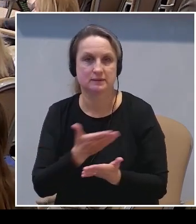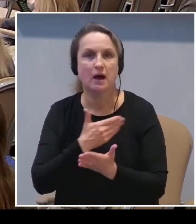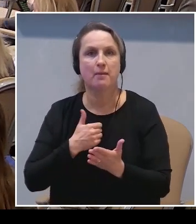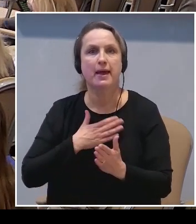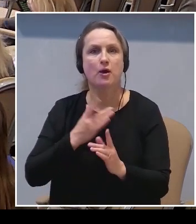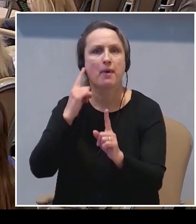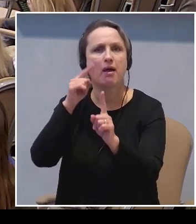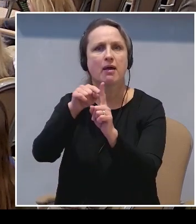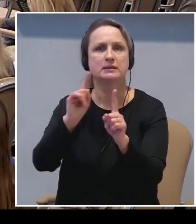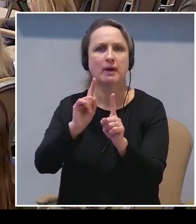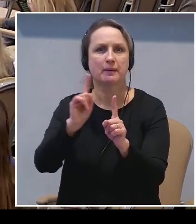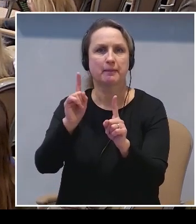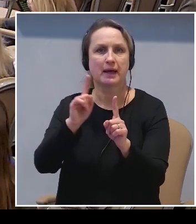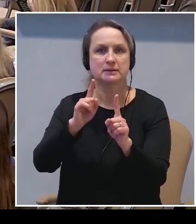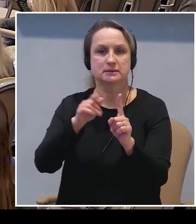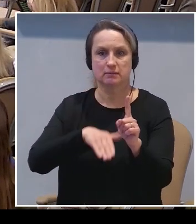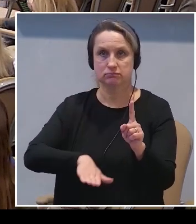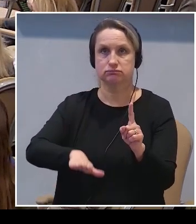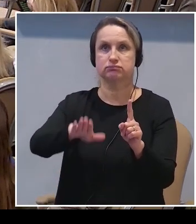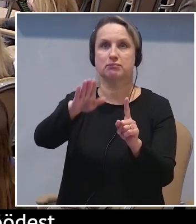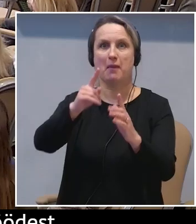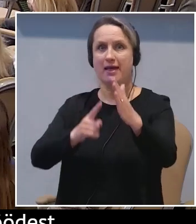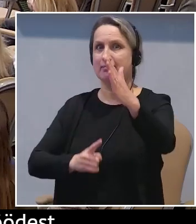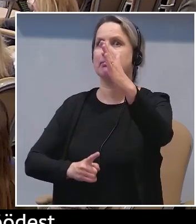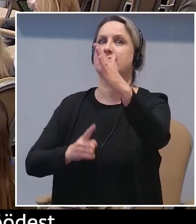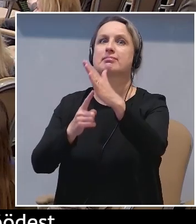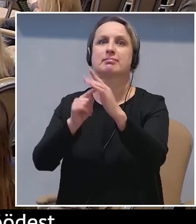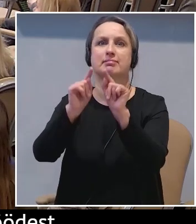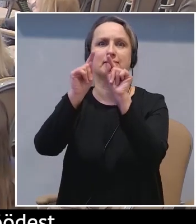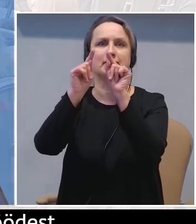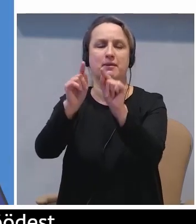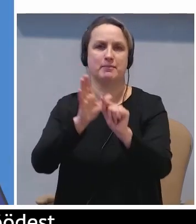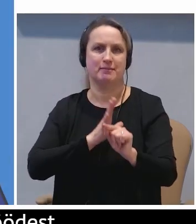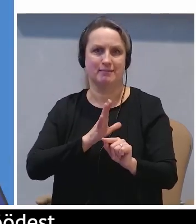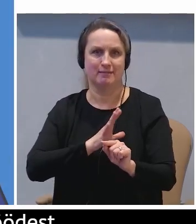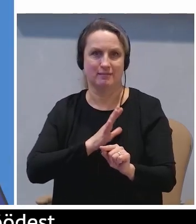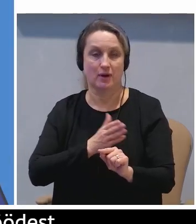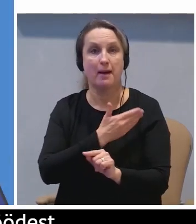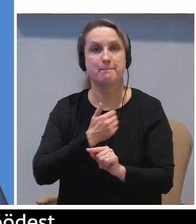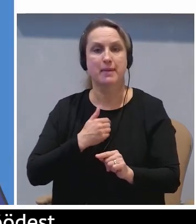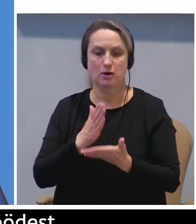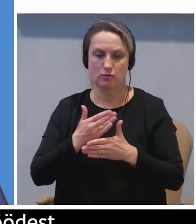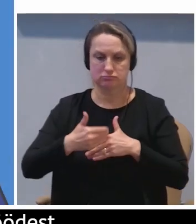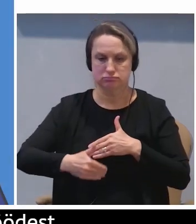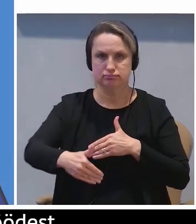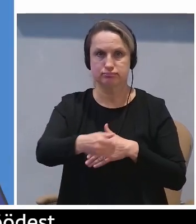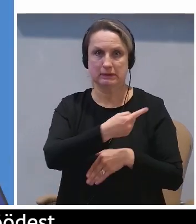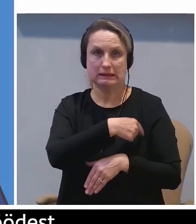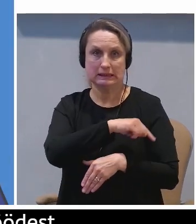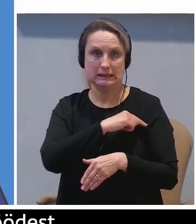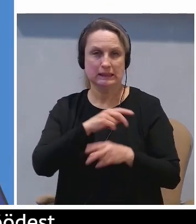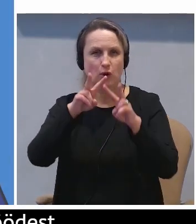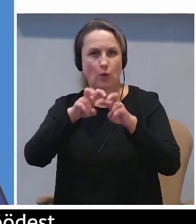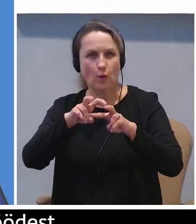trials mäetippu. for gene Praegu therapy. ootavad meid We have uued some kliinilised licensed products. So uuringud. when we look at this journey that we have to Meil on do mõningad together, we